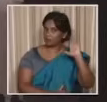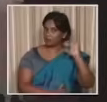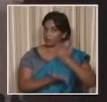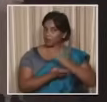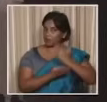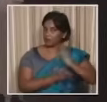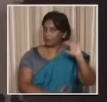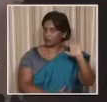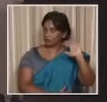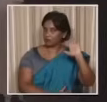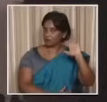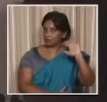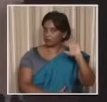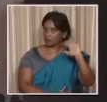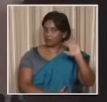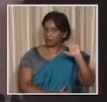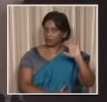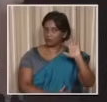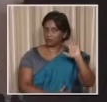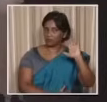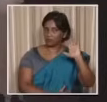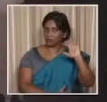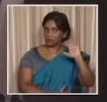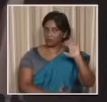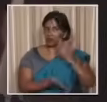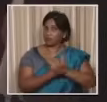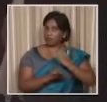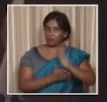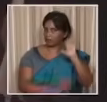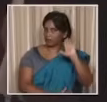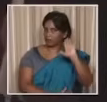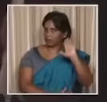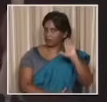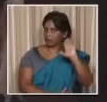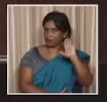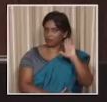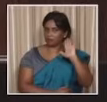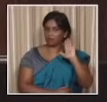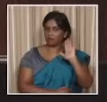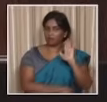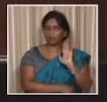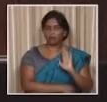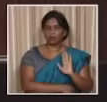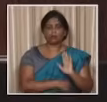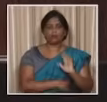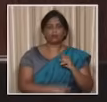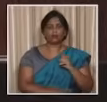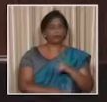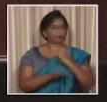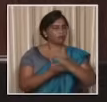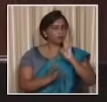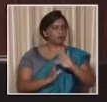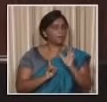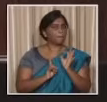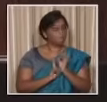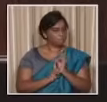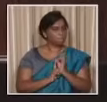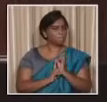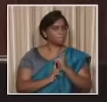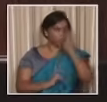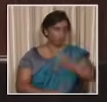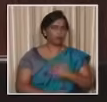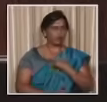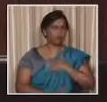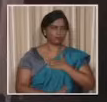බාධා කරන්න එපා ගරු නියෝජ්‍ය කතානායකතුමනි. බාධා කරන්න එපා. නෑ මට දැන් ඔබතුමාලා බාධා කරන්න එපා. මේක පෞද්ගලික එක්ස්ප්ලනේෂන්